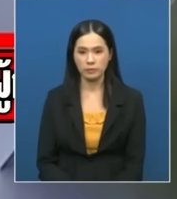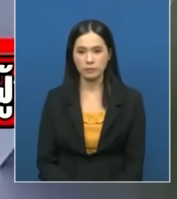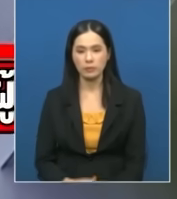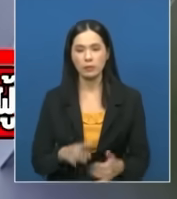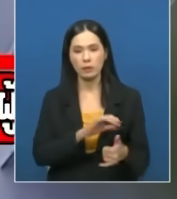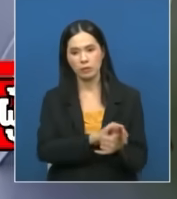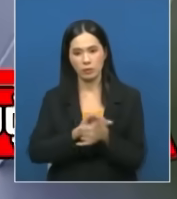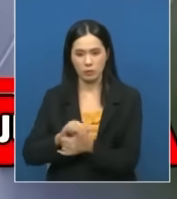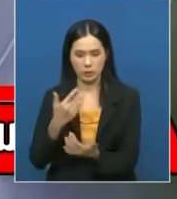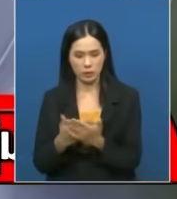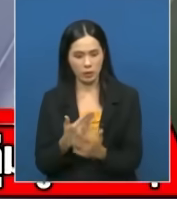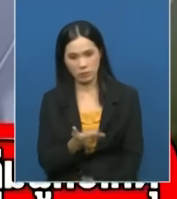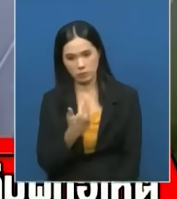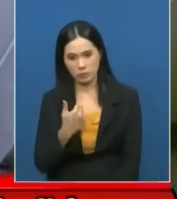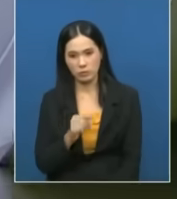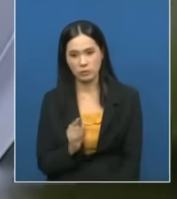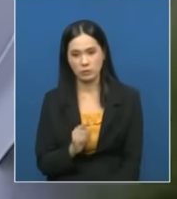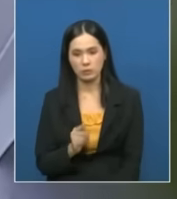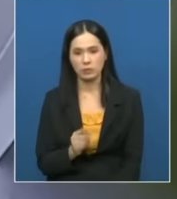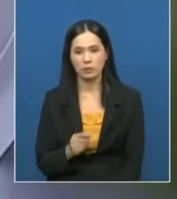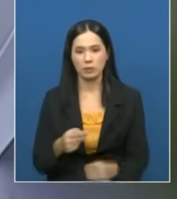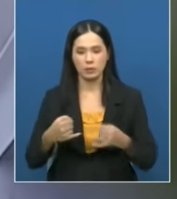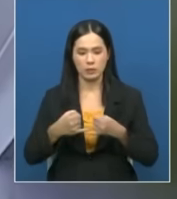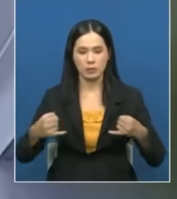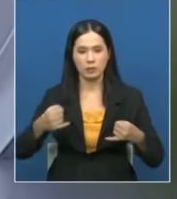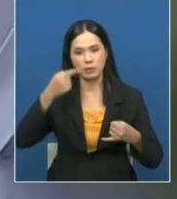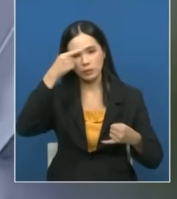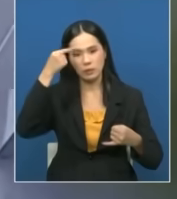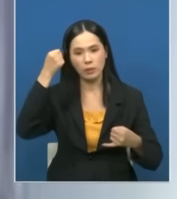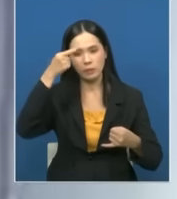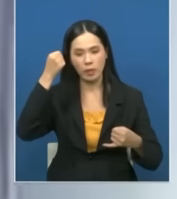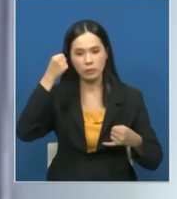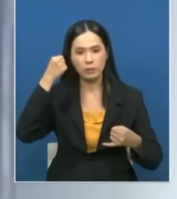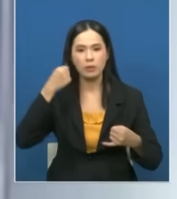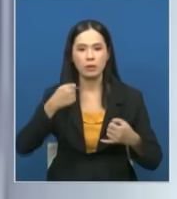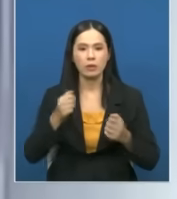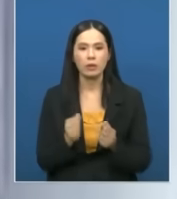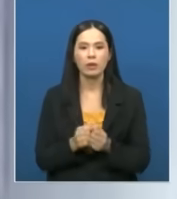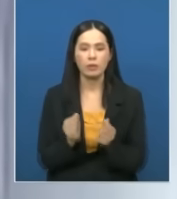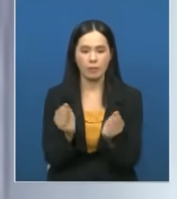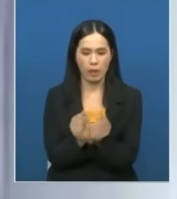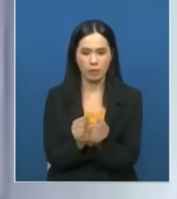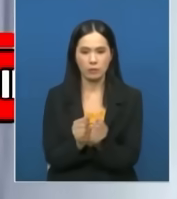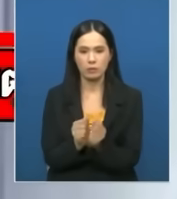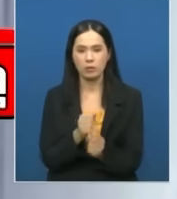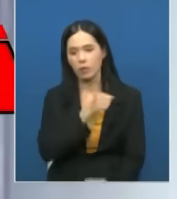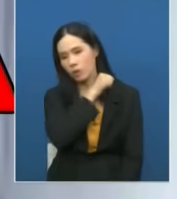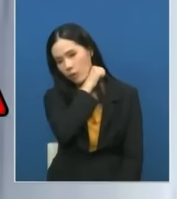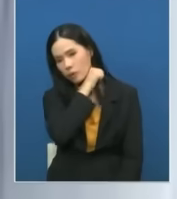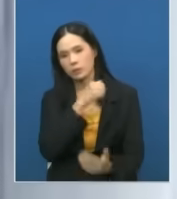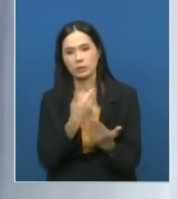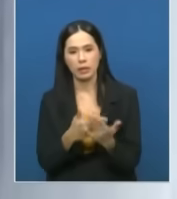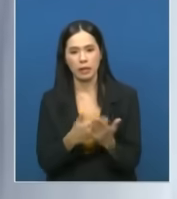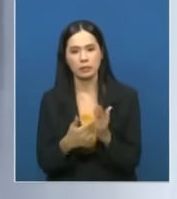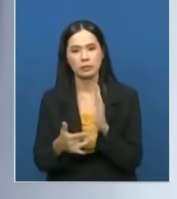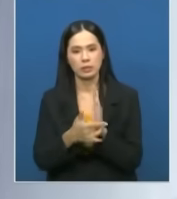องรีดทรัพย์ด้วยการเอาเคเบิลไทยมัดใส่มือล็อกคอแล้วก็บังคับให้โอนเงินสกุลดิจิต